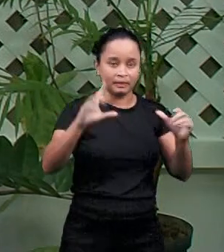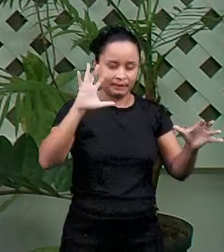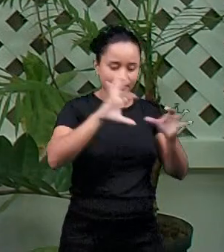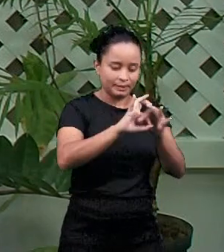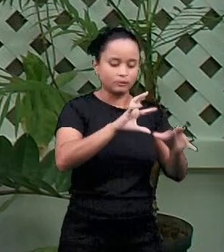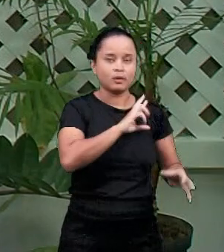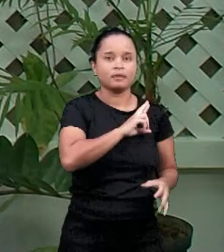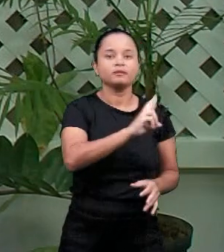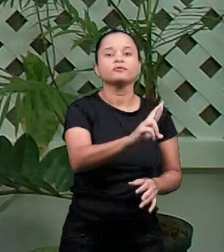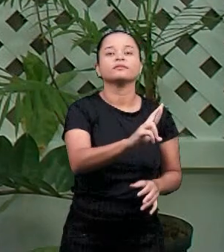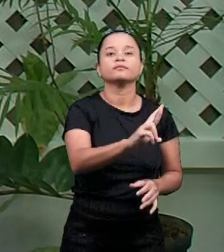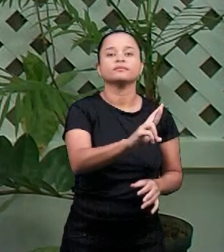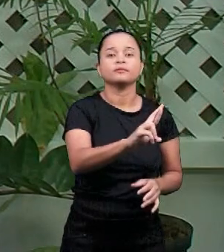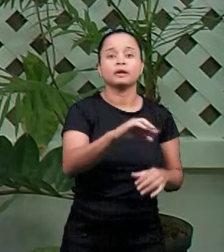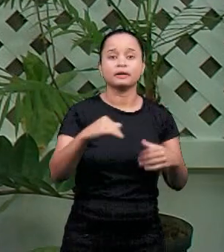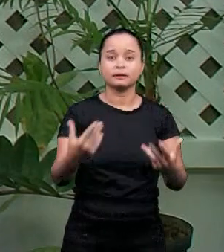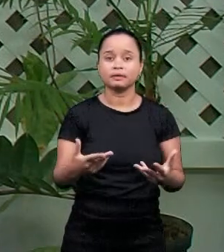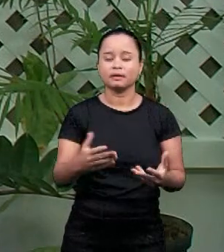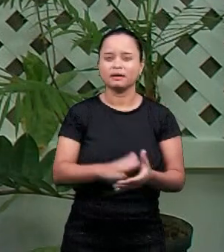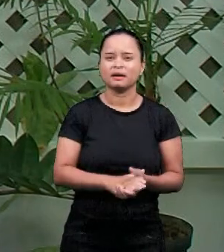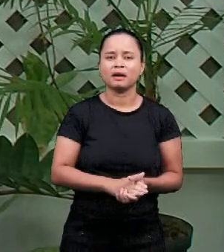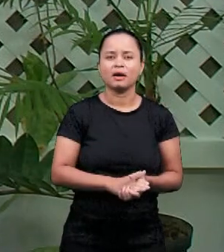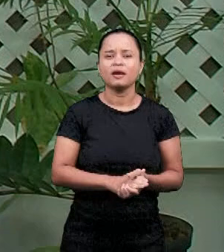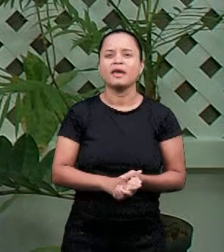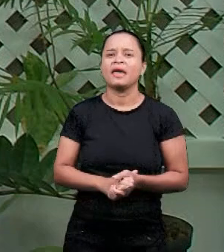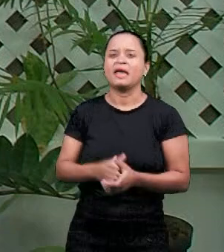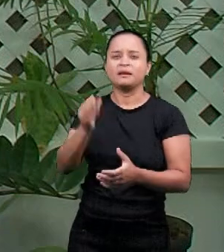Donc, il instigue la révolte.